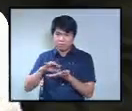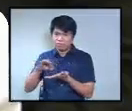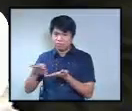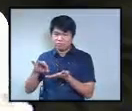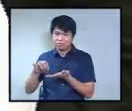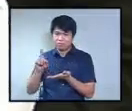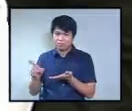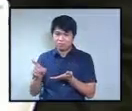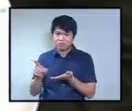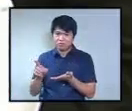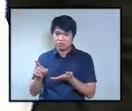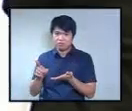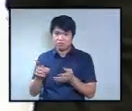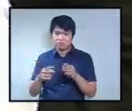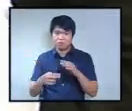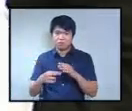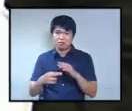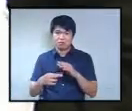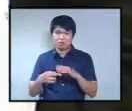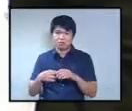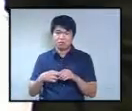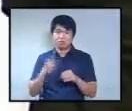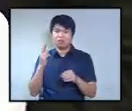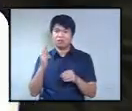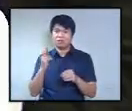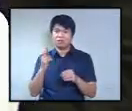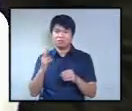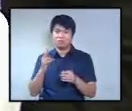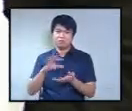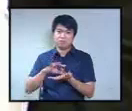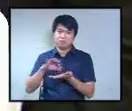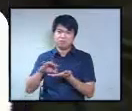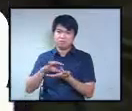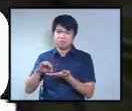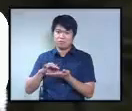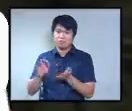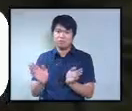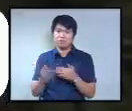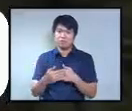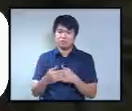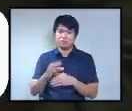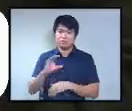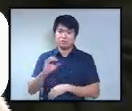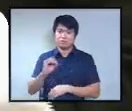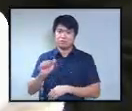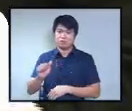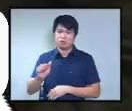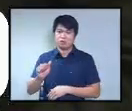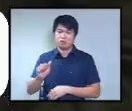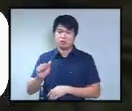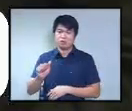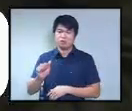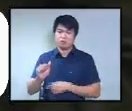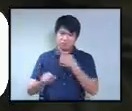Yung nag-retire na sa mga audit opisina. COA.